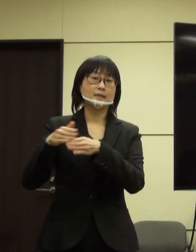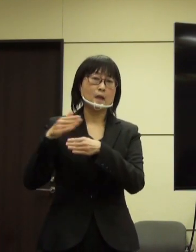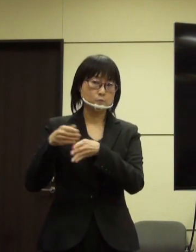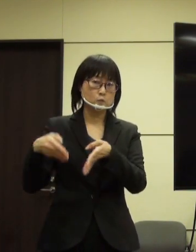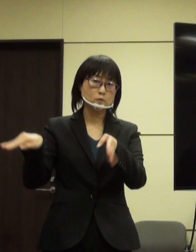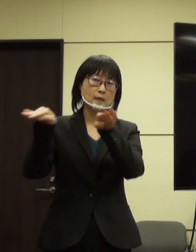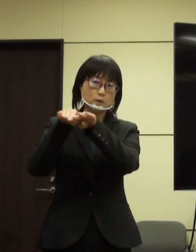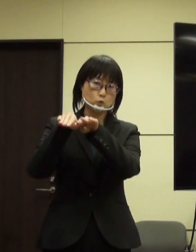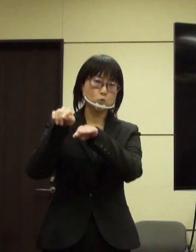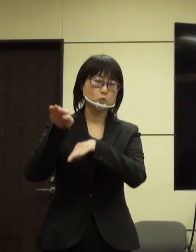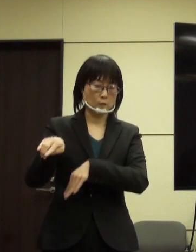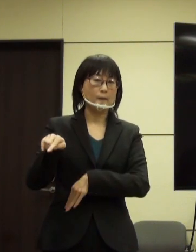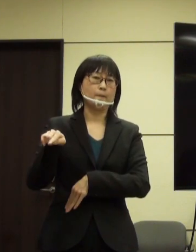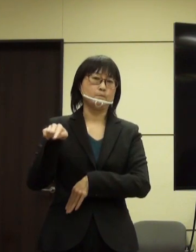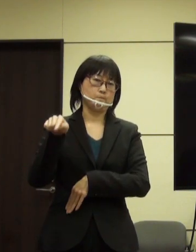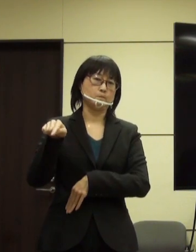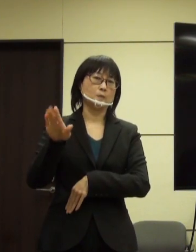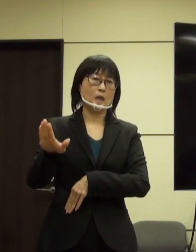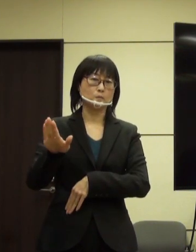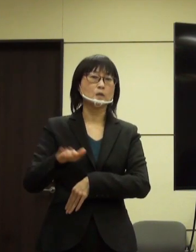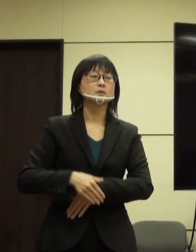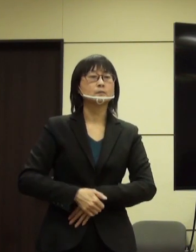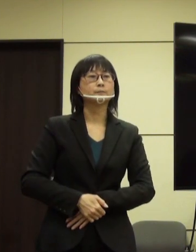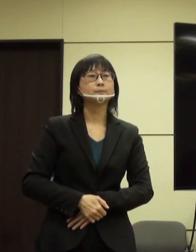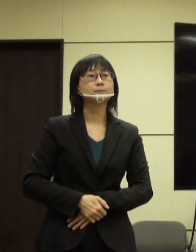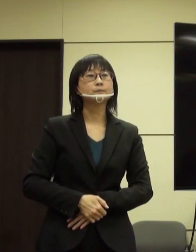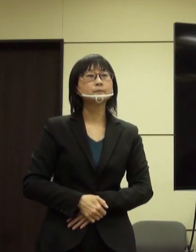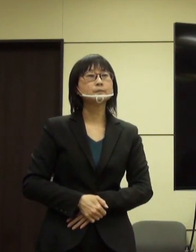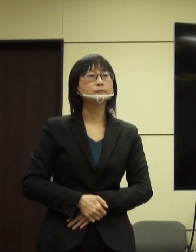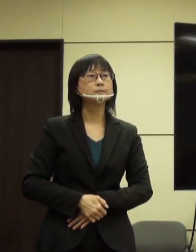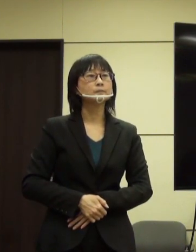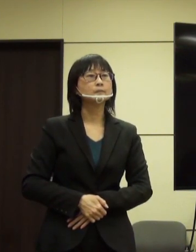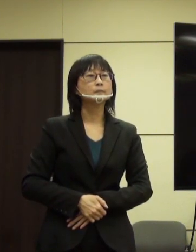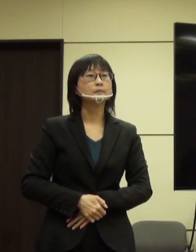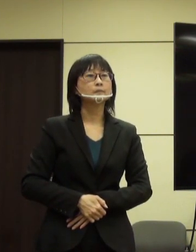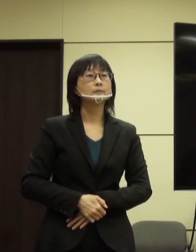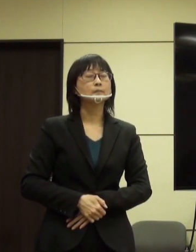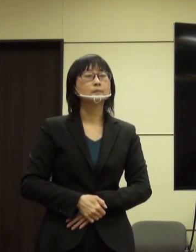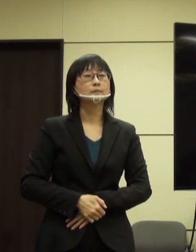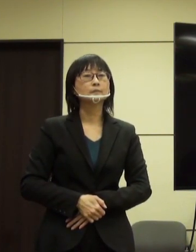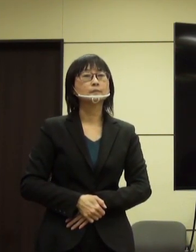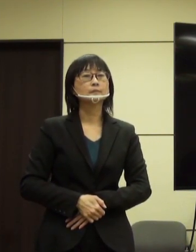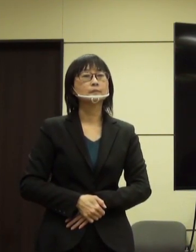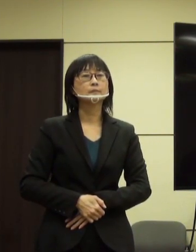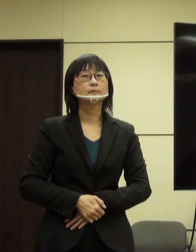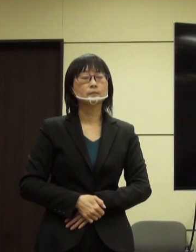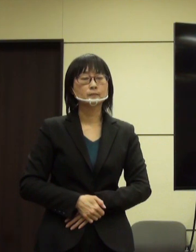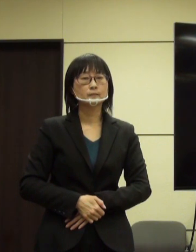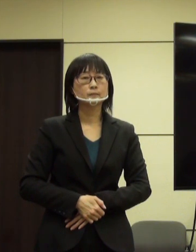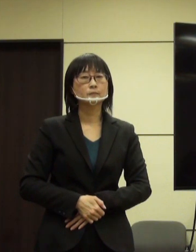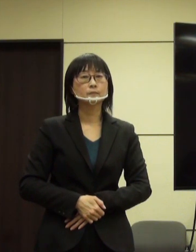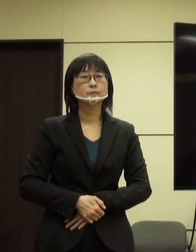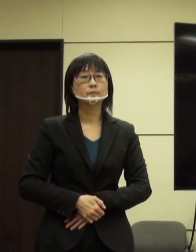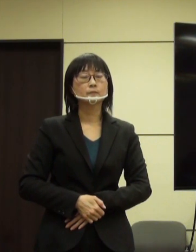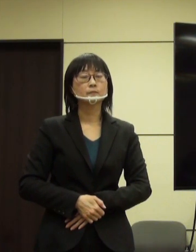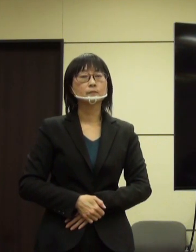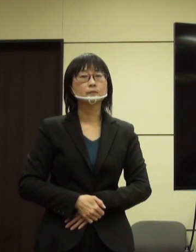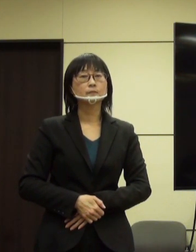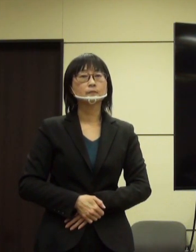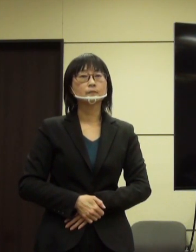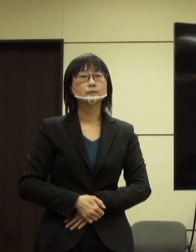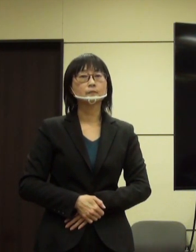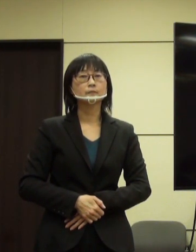よしですかあの先ほどあさきさんの対応しますさっ新聞の関根ですえっと